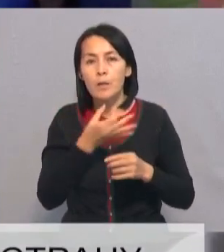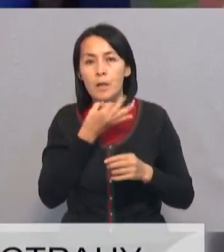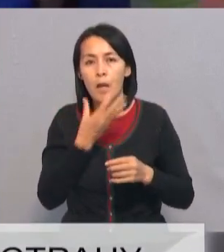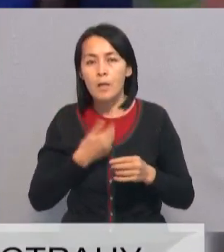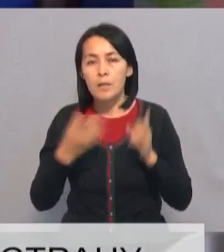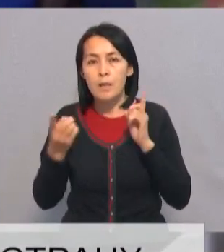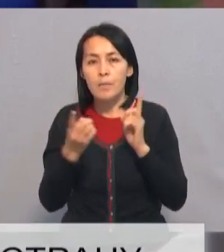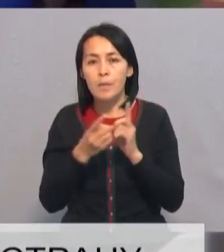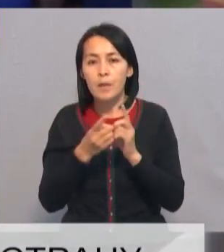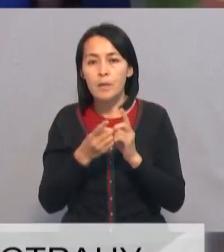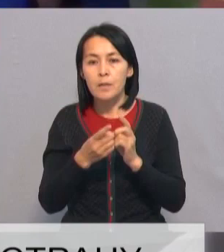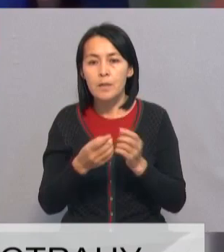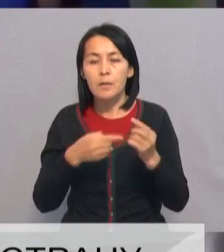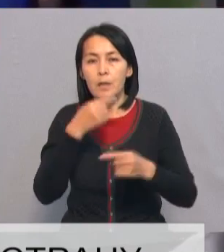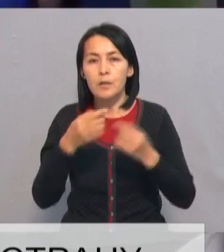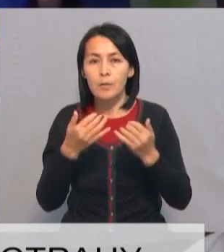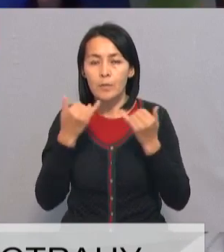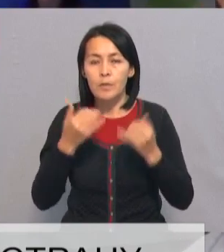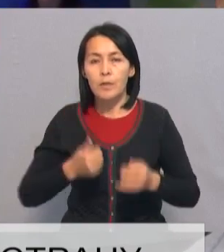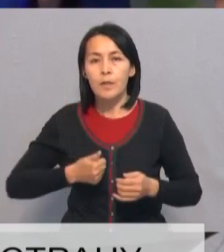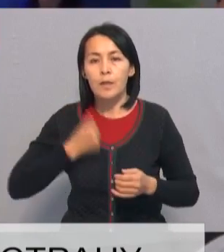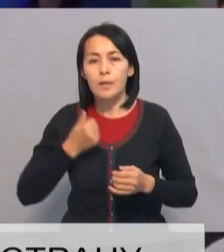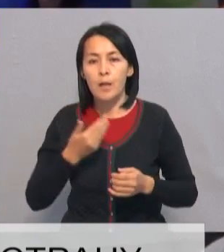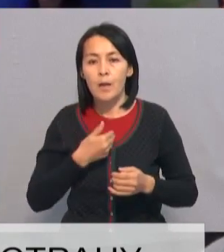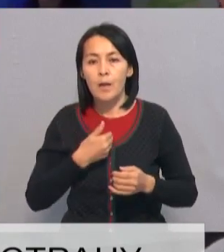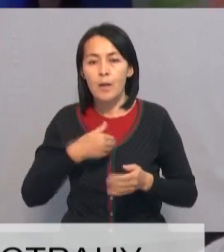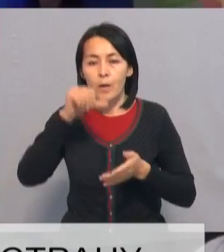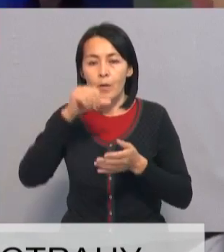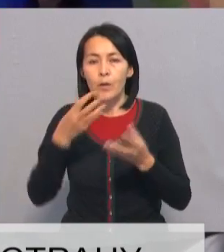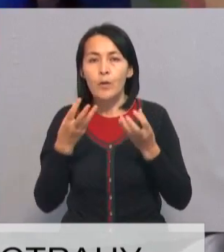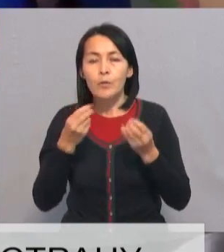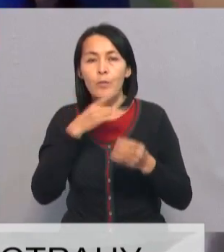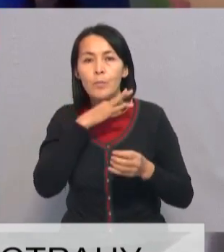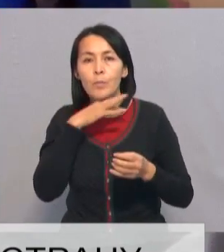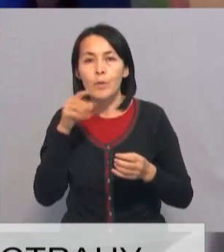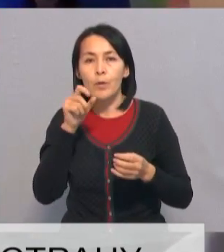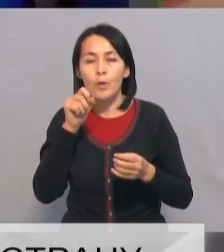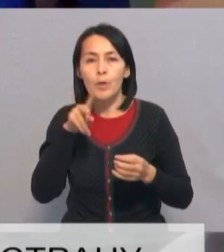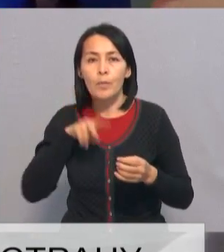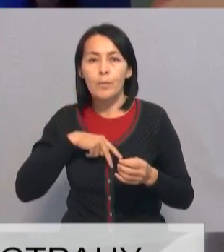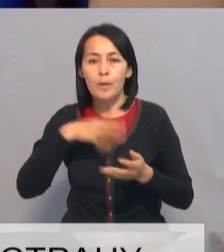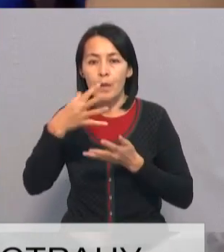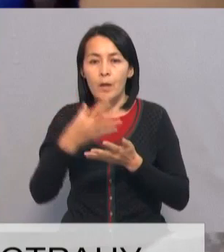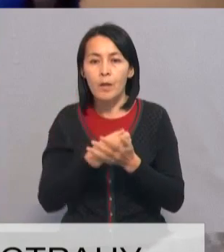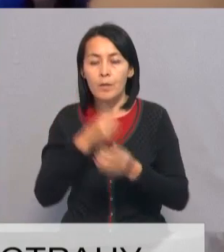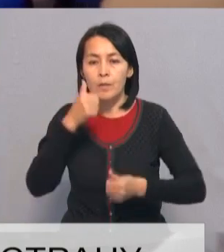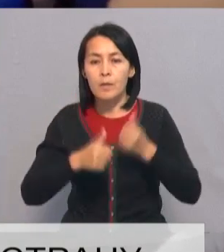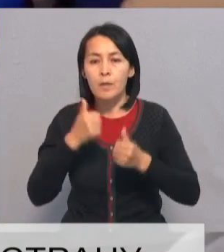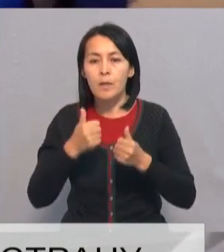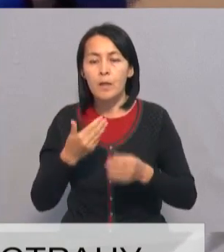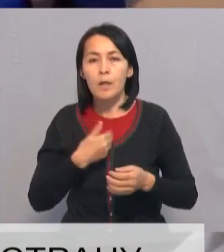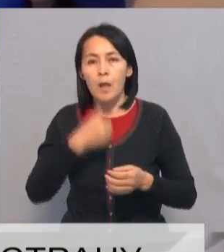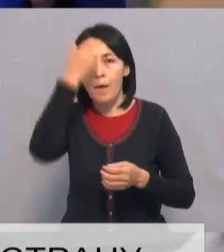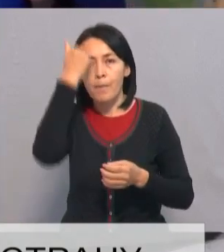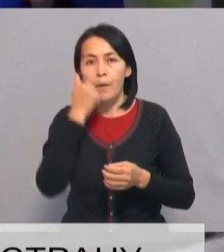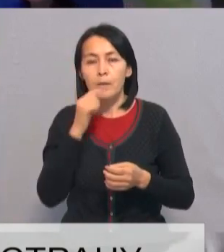нас встретили. Но дальше больше. Я надеюсь, что мы принесем еще очень много медалей со следующих соревнований. Я